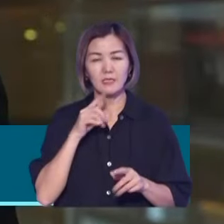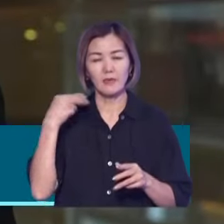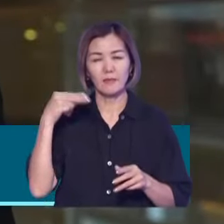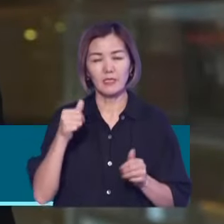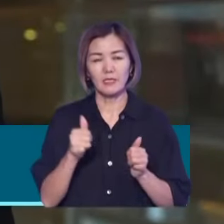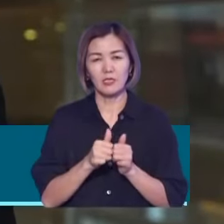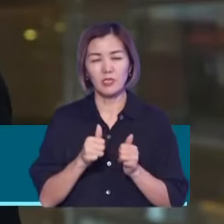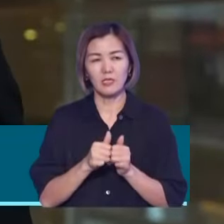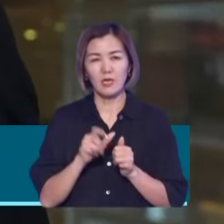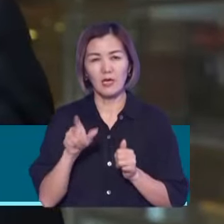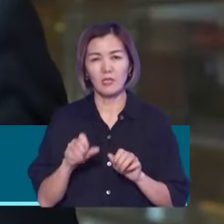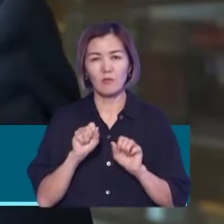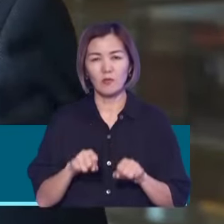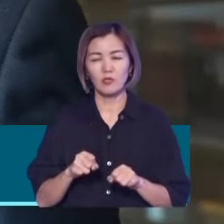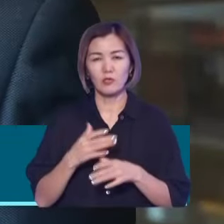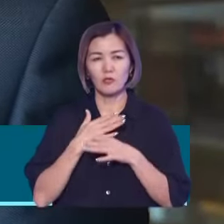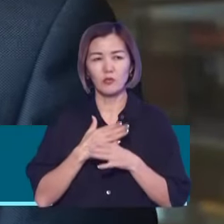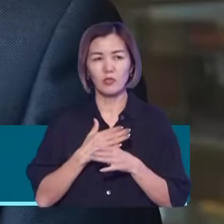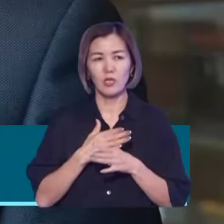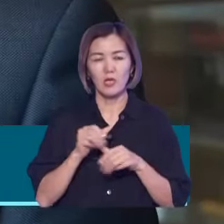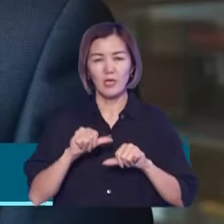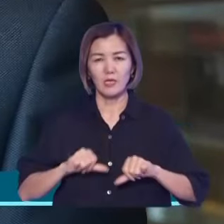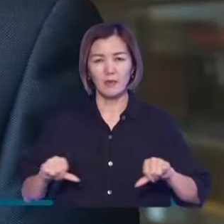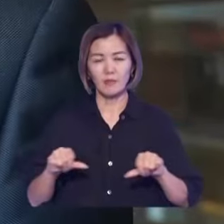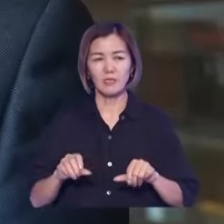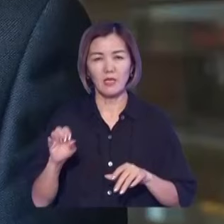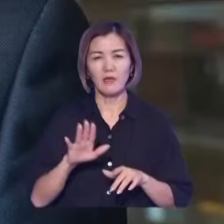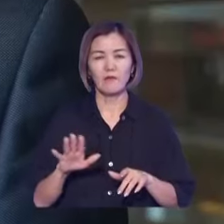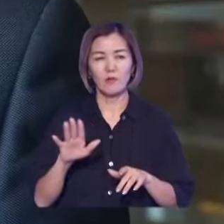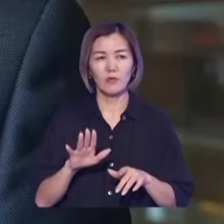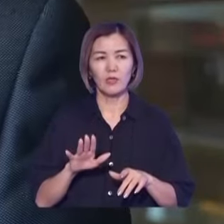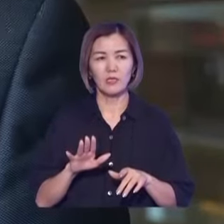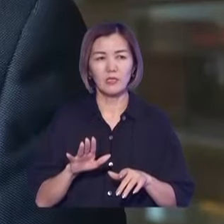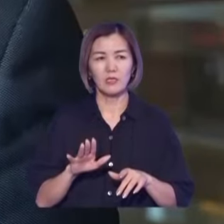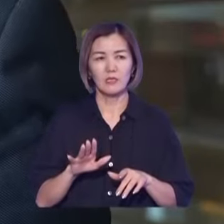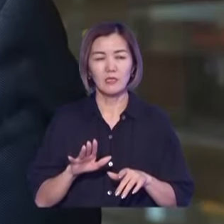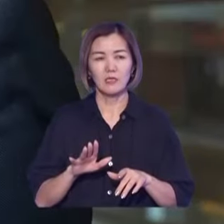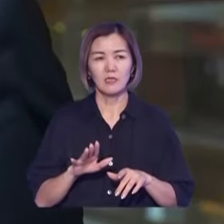құқықтары жөніндегі комиссия, Еуропалық одақтың Қазақстандағы өкілдігі